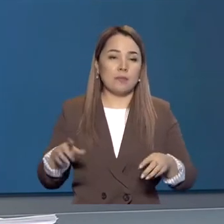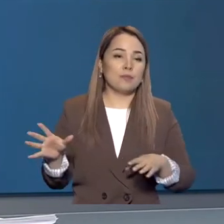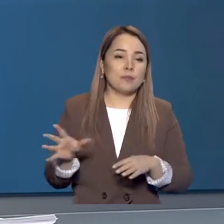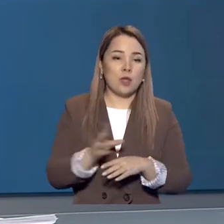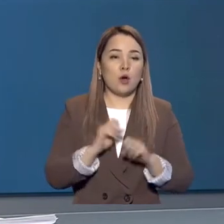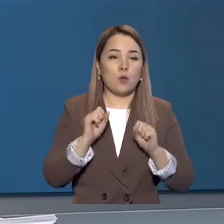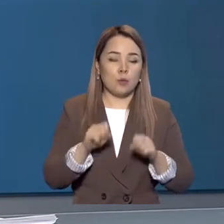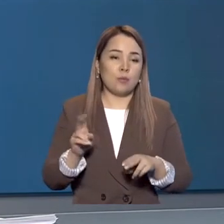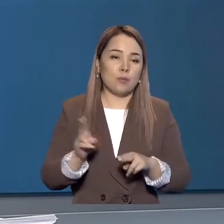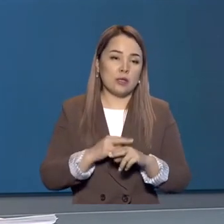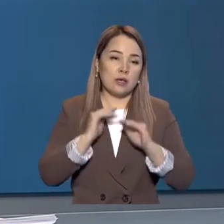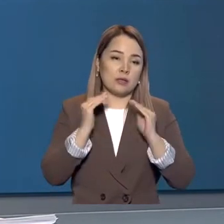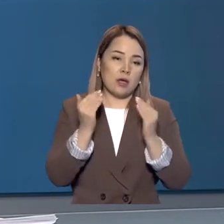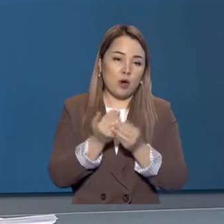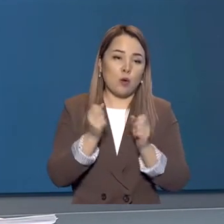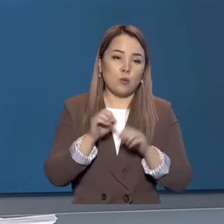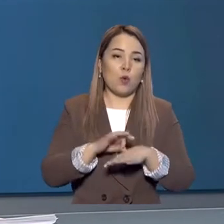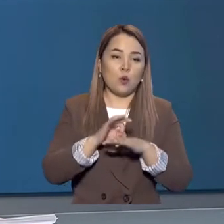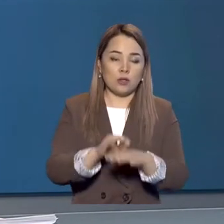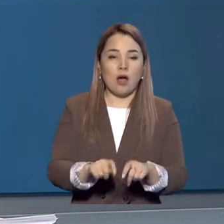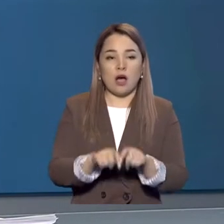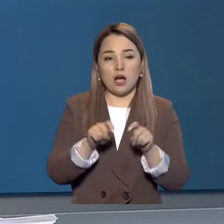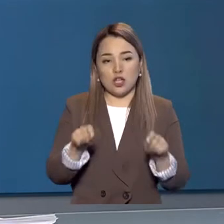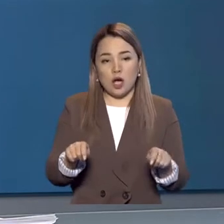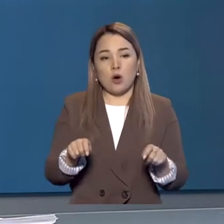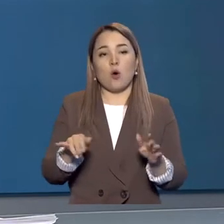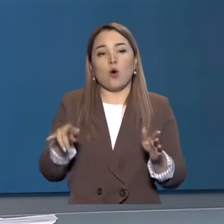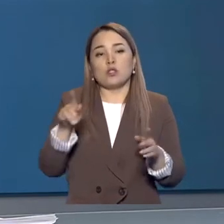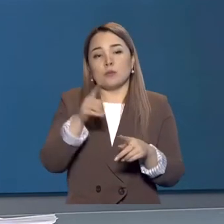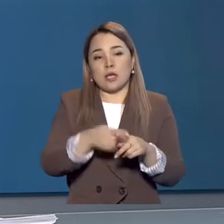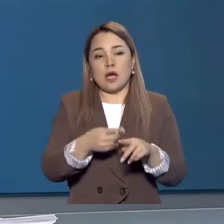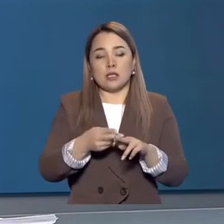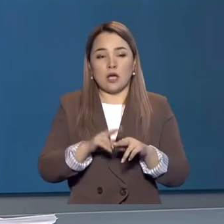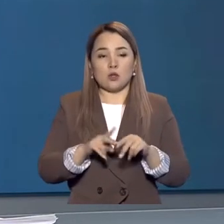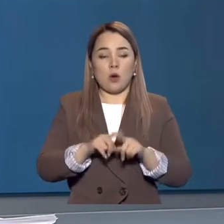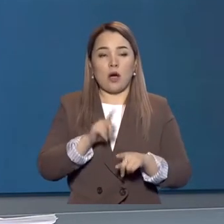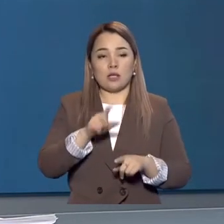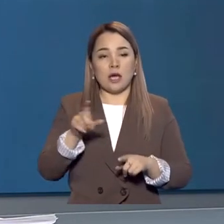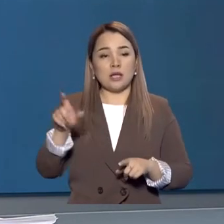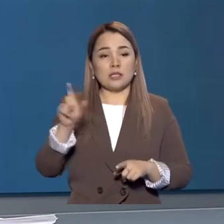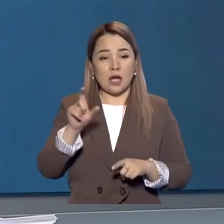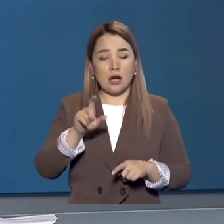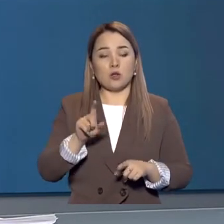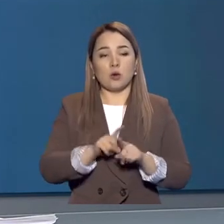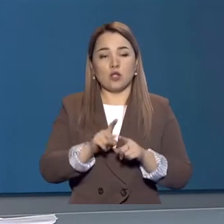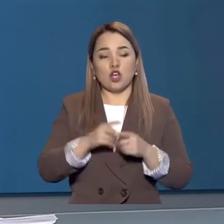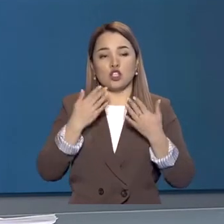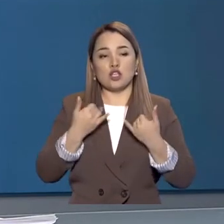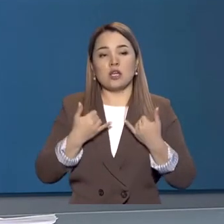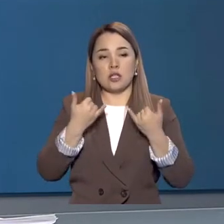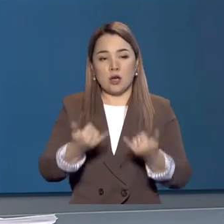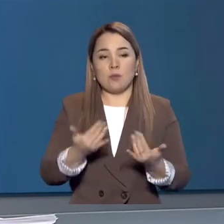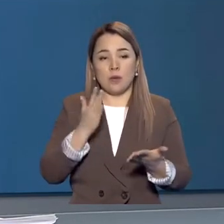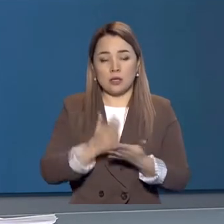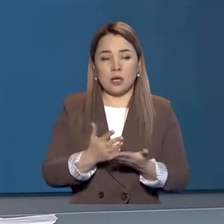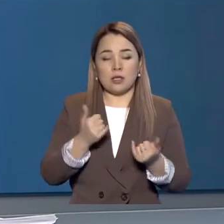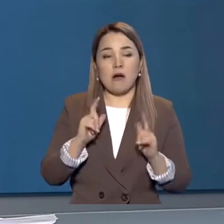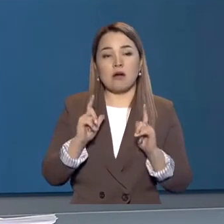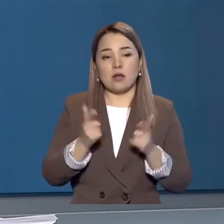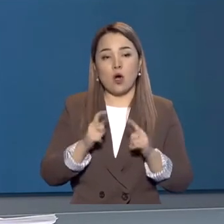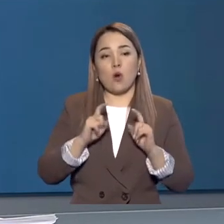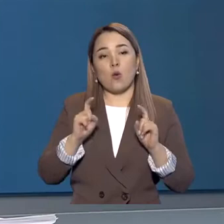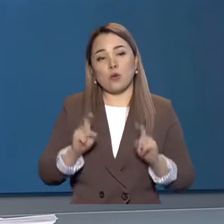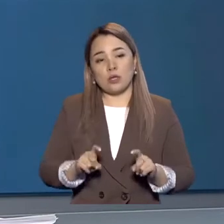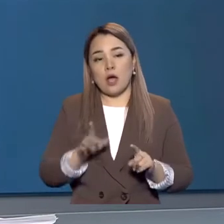өткізіле беретінін жеткізді. Әрі ашық қосымшасында мәртебесі көк азаматтарға да біраз жеңілдік жасалып отыр. Ал карантинде